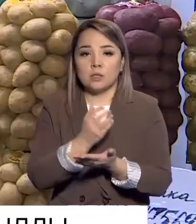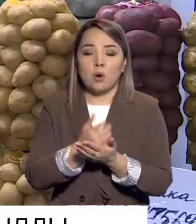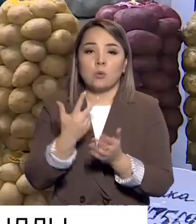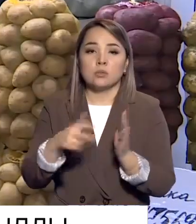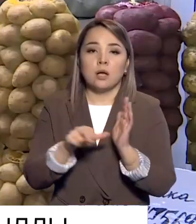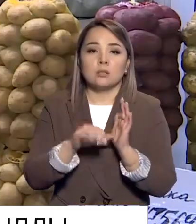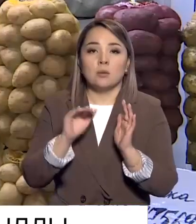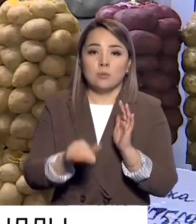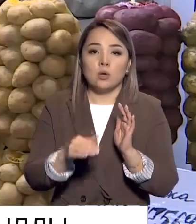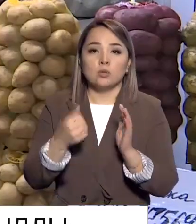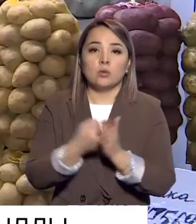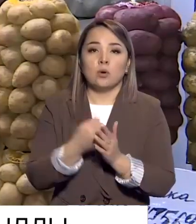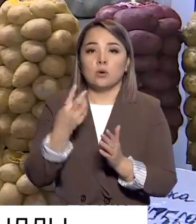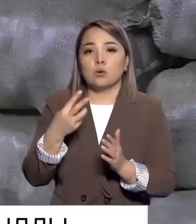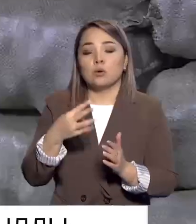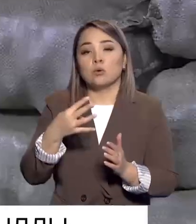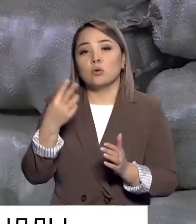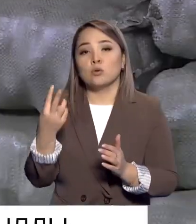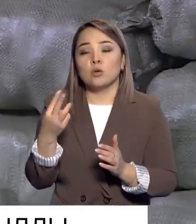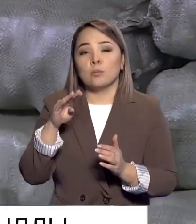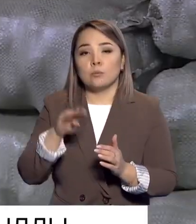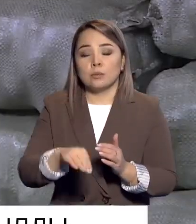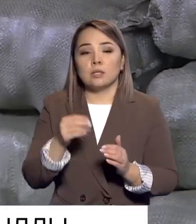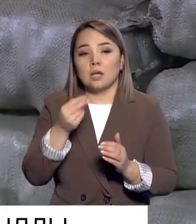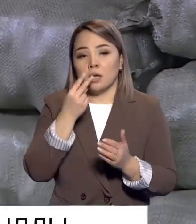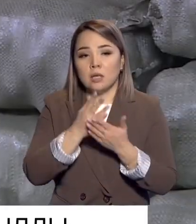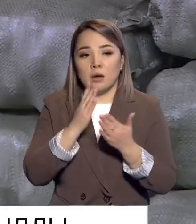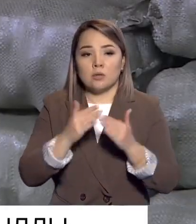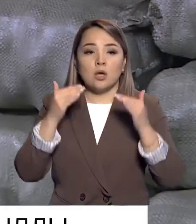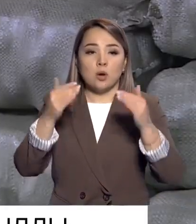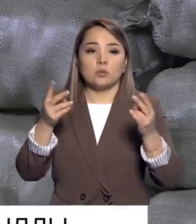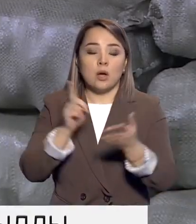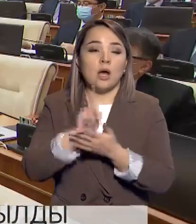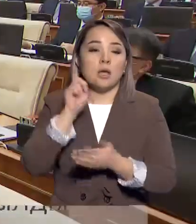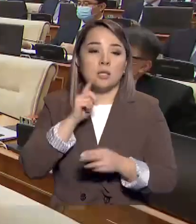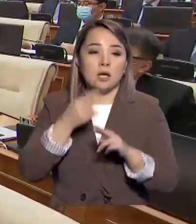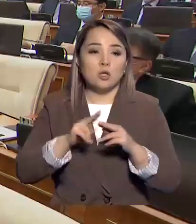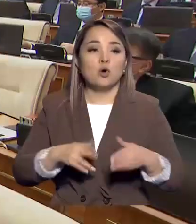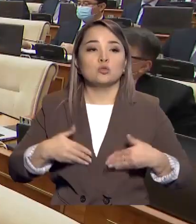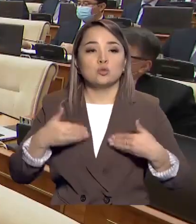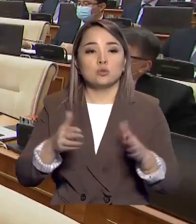36 мыңнан 43 мың теңгеге дейін өсіру қажет дейді. Десе де мұның бар әзірге ұсыныс қана.